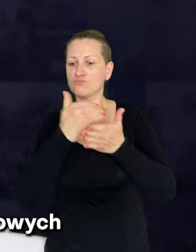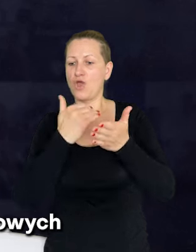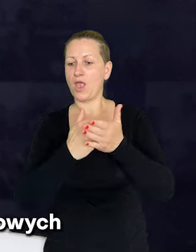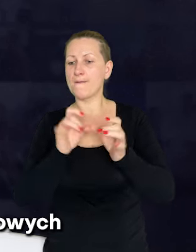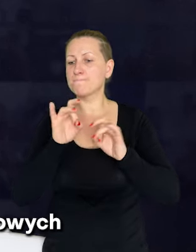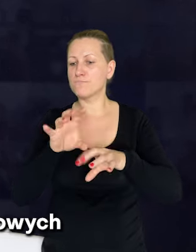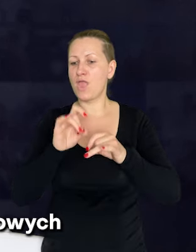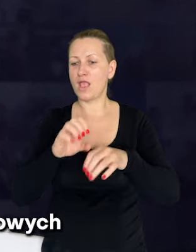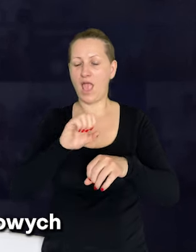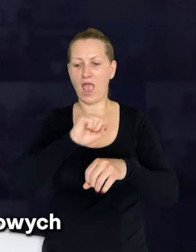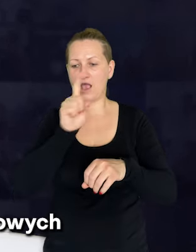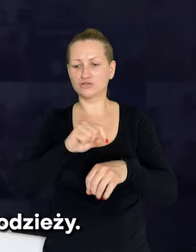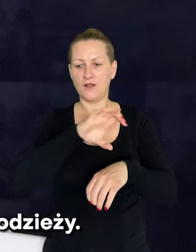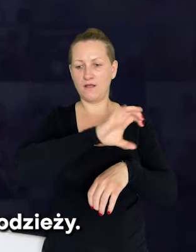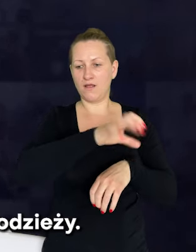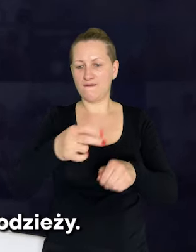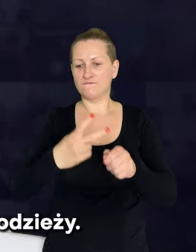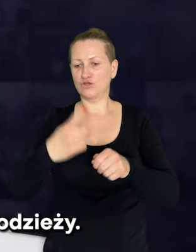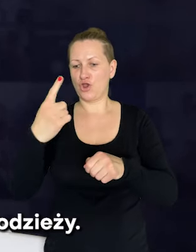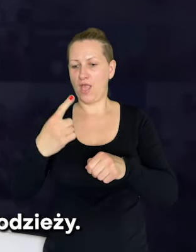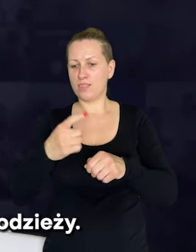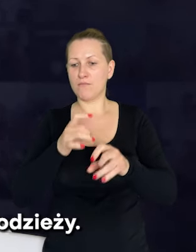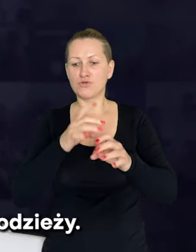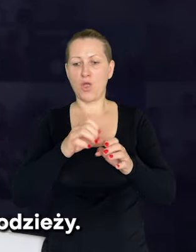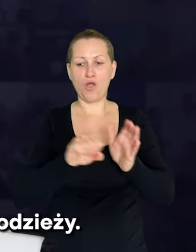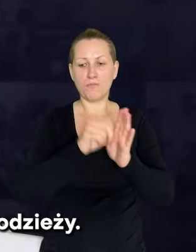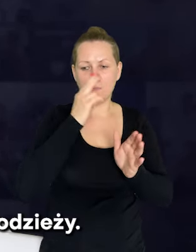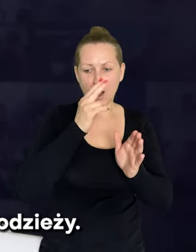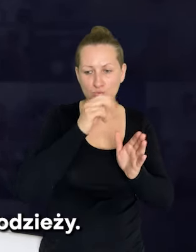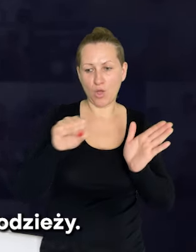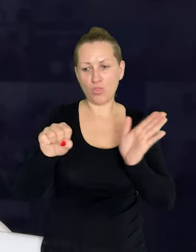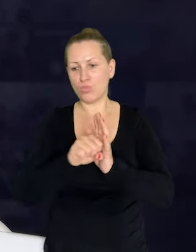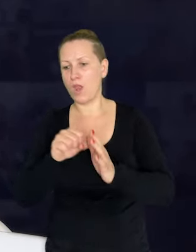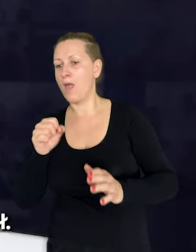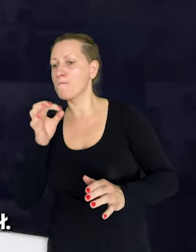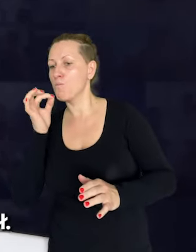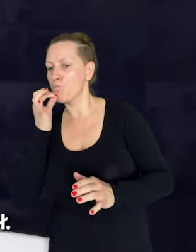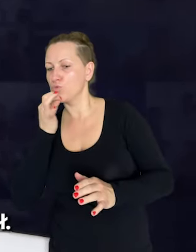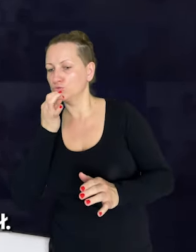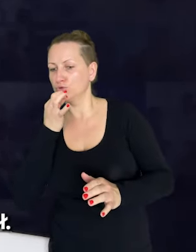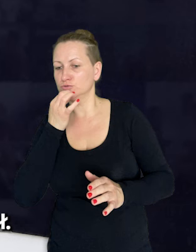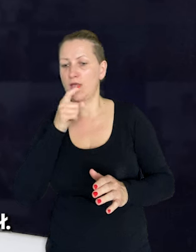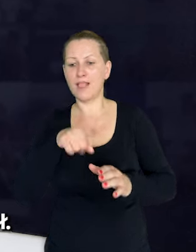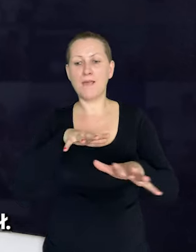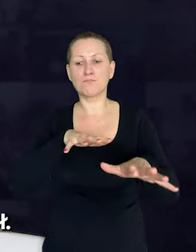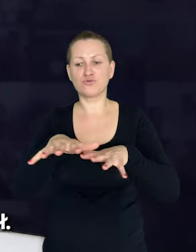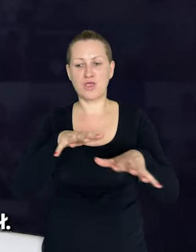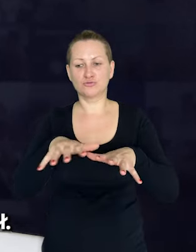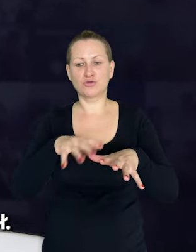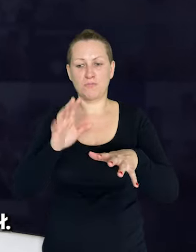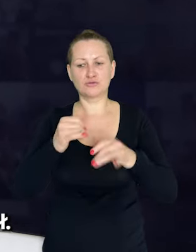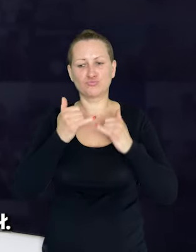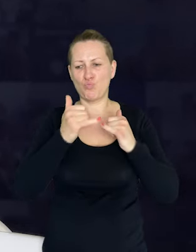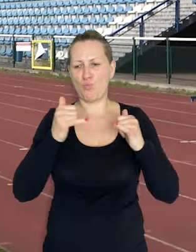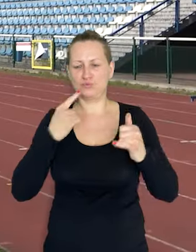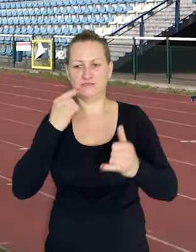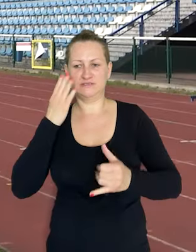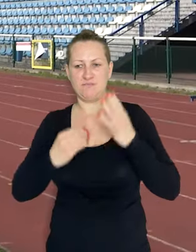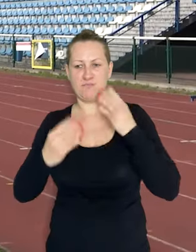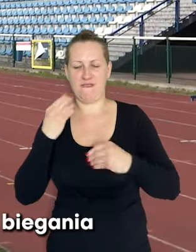aż 21 kategorii wiekowych, od biegu malucha z rodzicem po biegi dla młodzieży. Na miejscu ogrom atrakcji, wpisowe 5